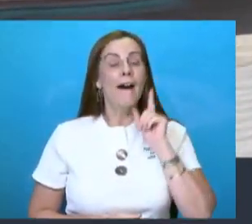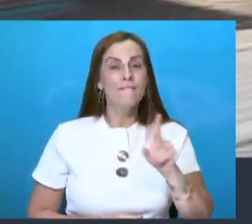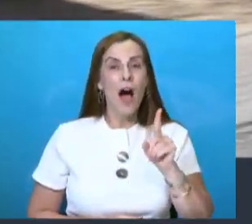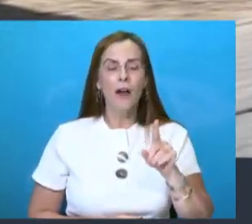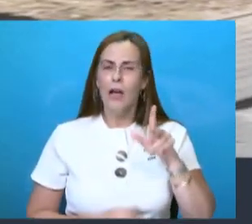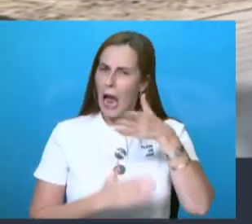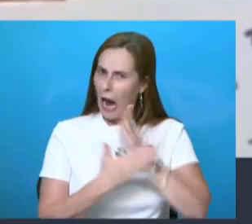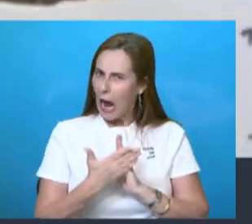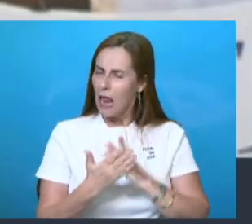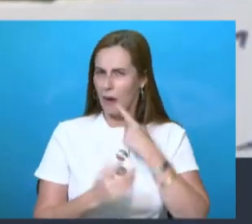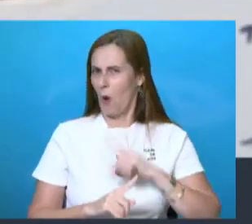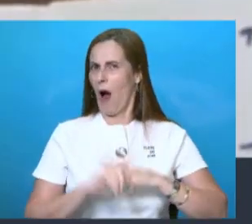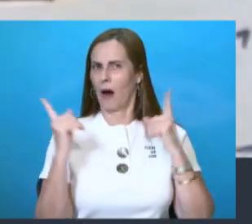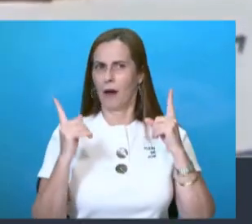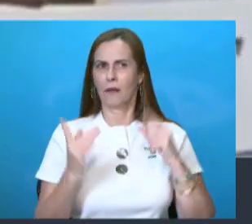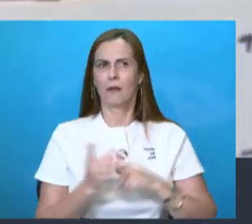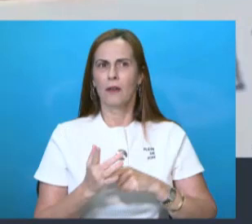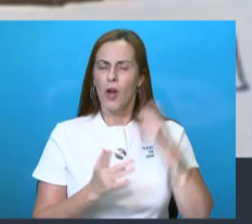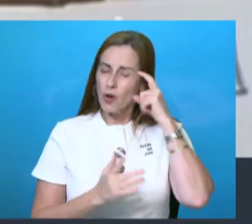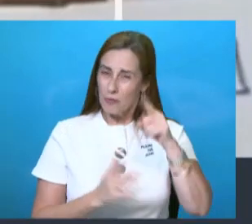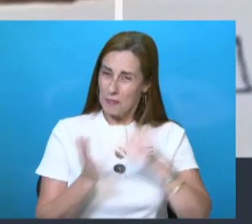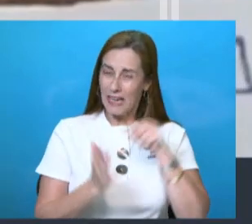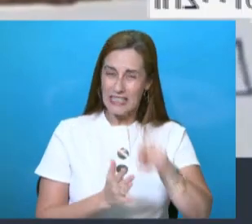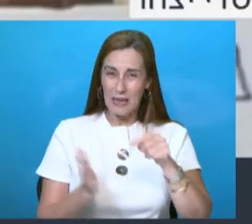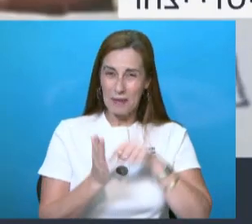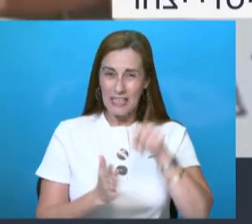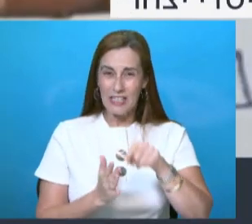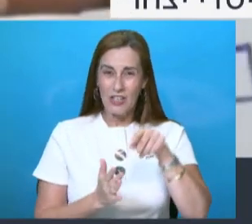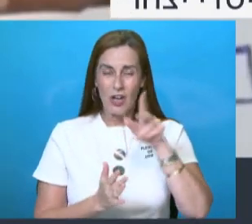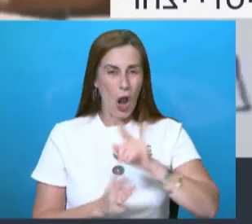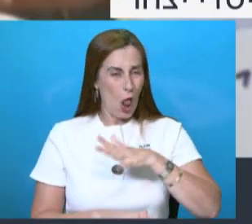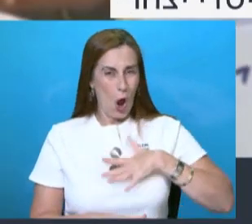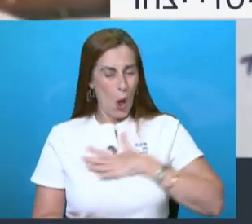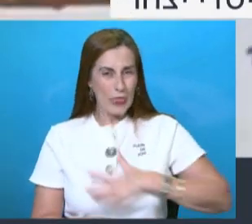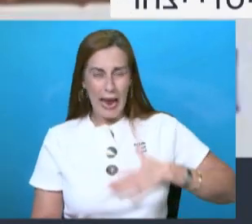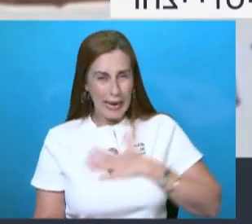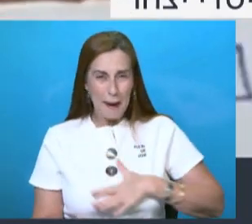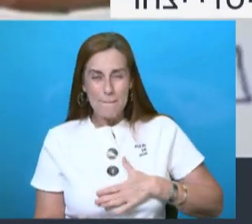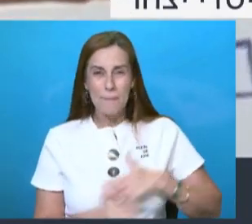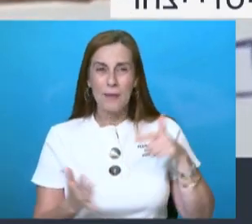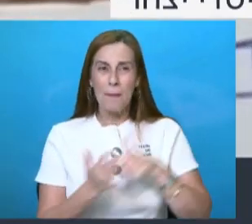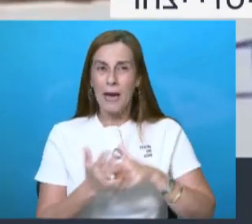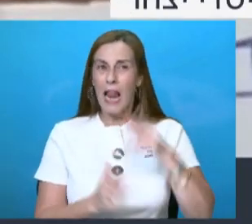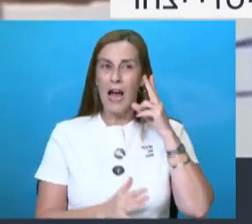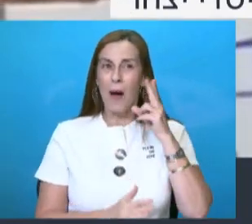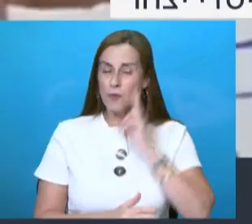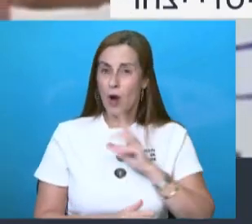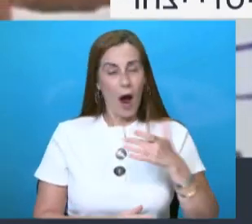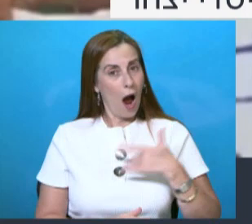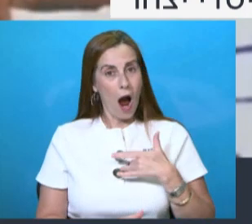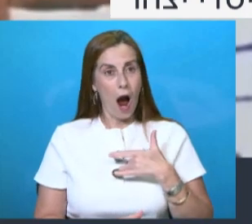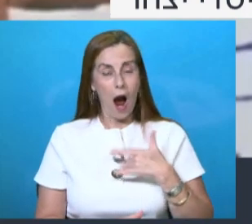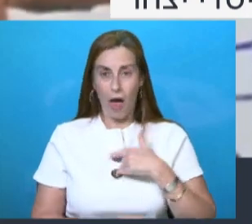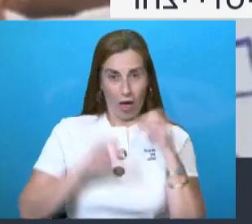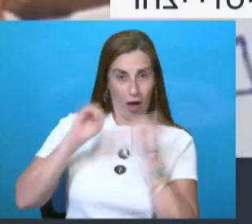גם קולות אחרים. המחשבה הזאת שבגלל זה, בגלל שנוצרת אי נעימות כלפי הציבור, בגלל הבושה, אז אנחנו נפקיר